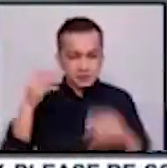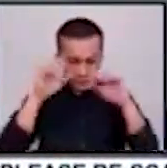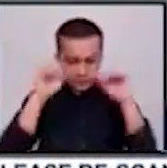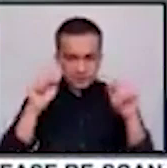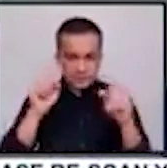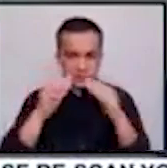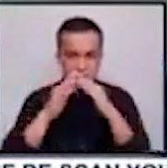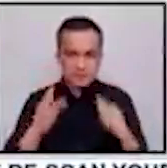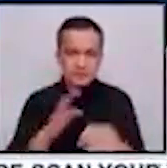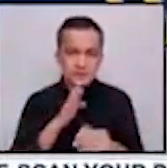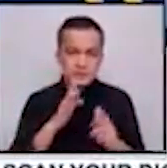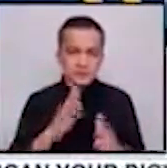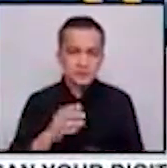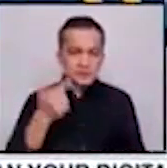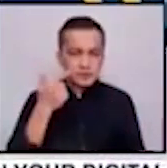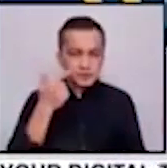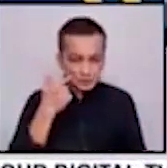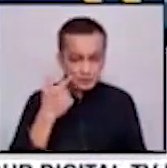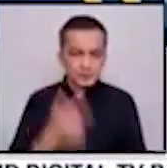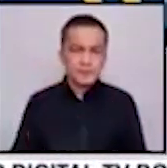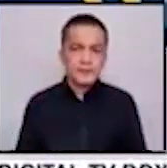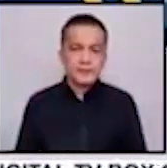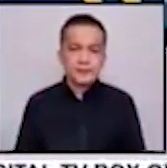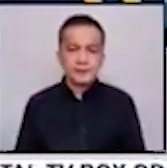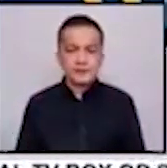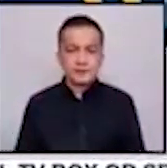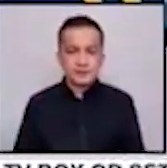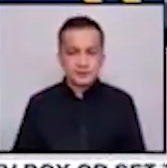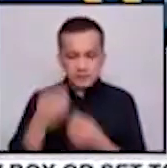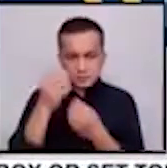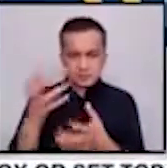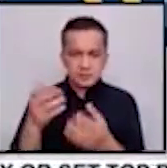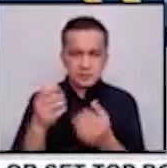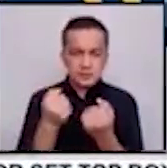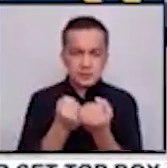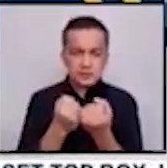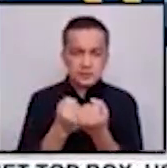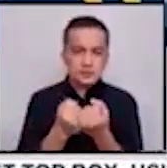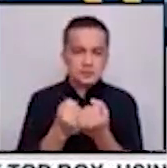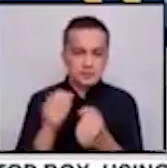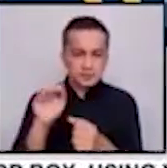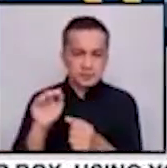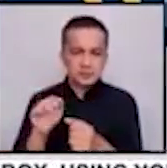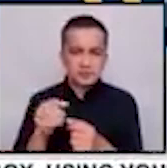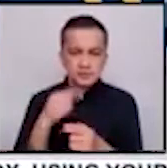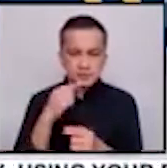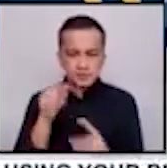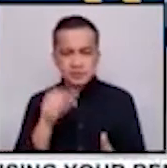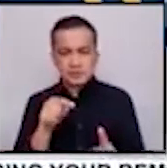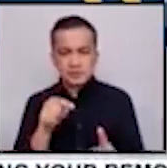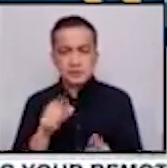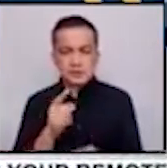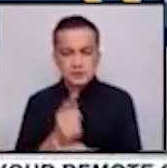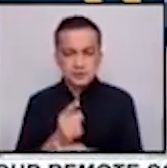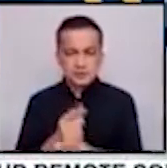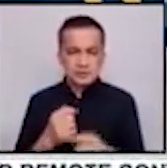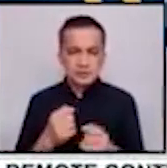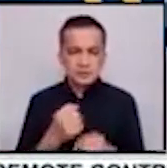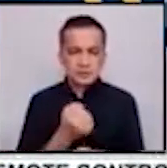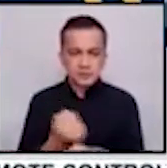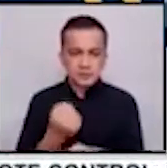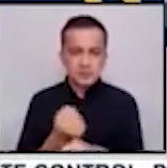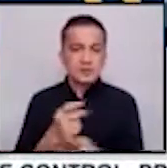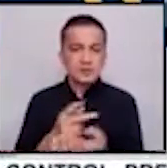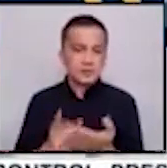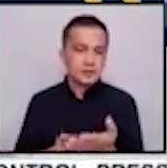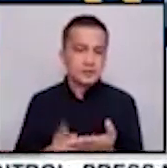Speaker Gloria Macapagal Arroyo, naghayag rin ng suporta sa panukala at ipinunto pang isaan niyang matibay na bahagi nito ang pagtatalaga